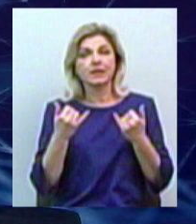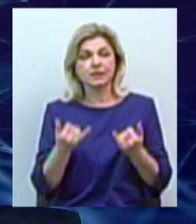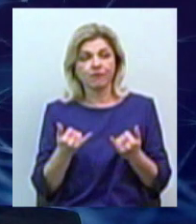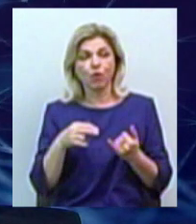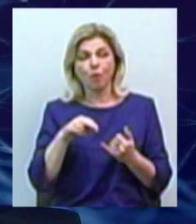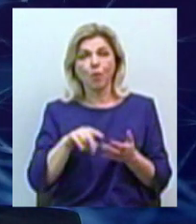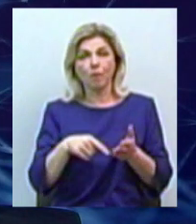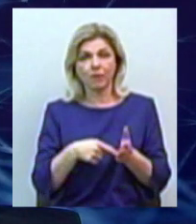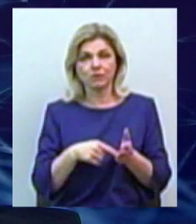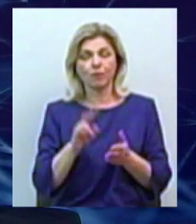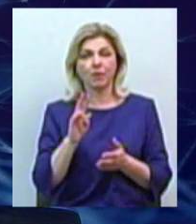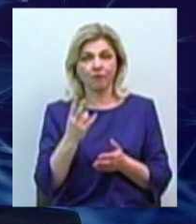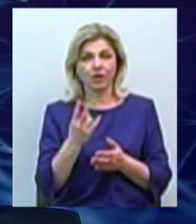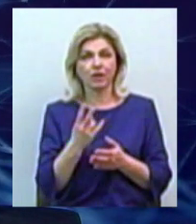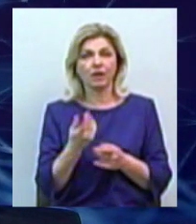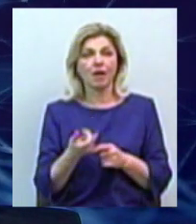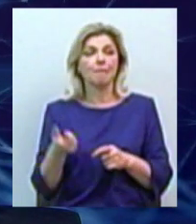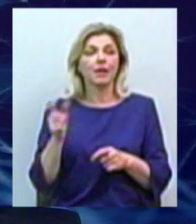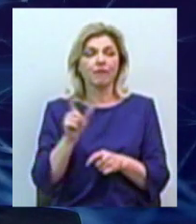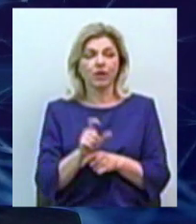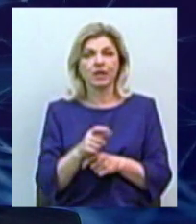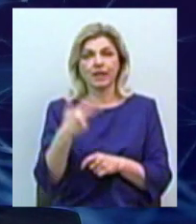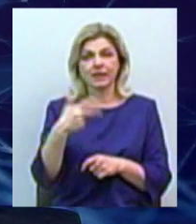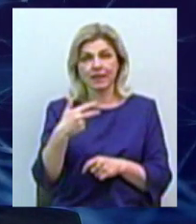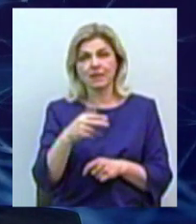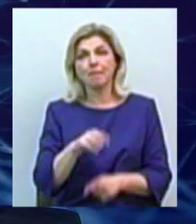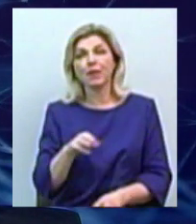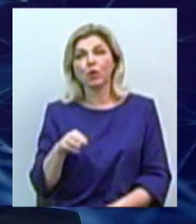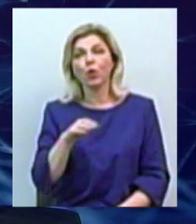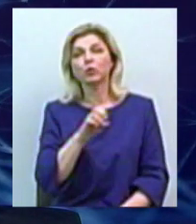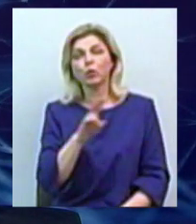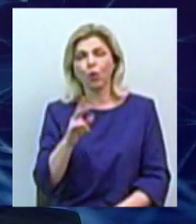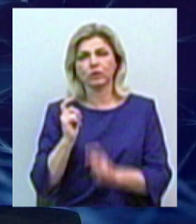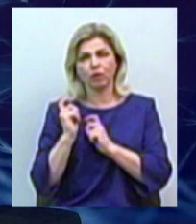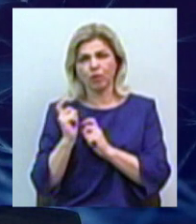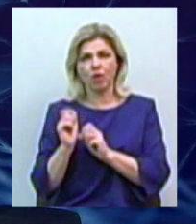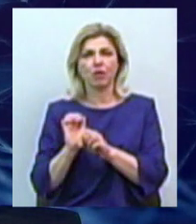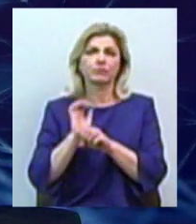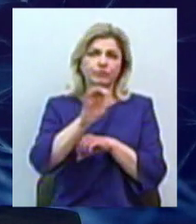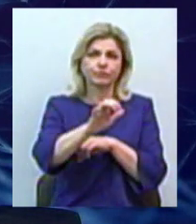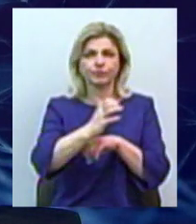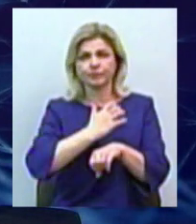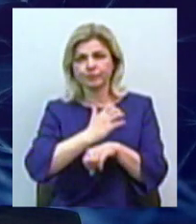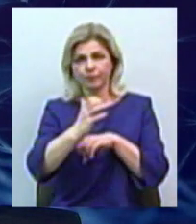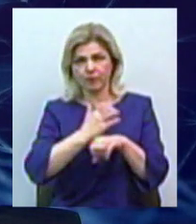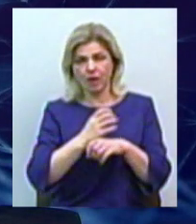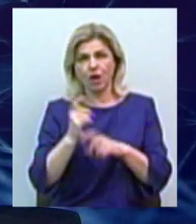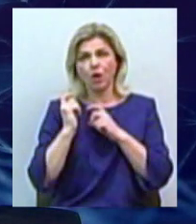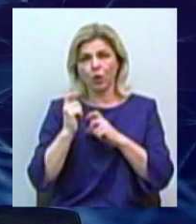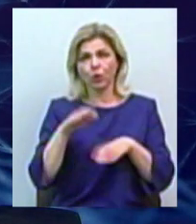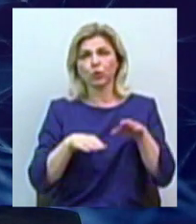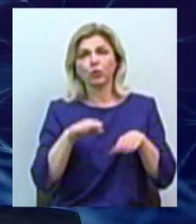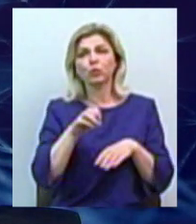місту Миколаєву перевалюється більше 30 мільйонів тонн вантажів на рік. Це половина з них